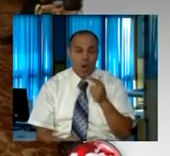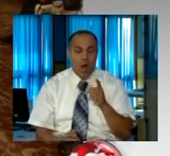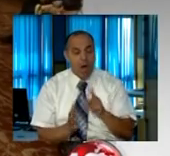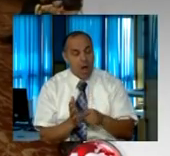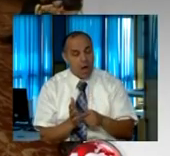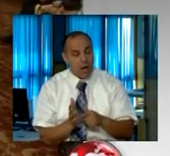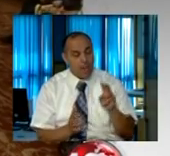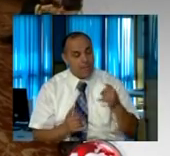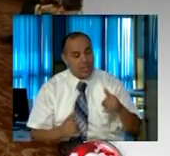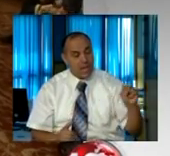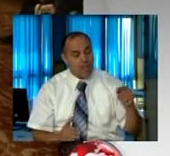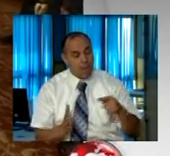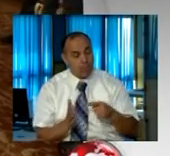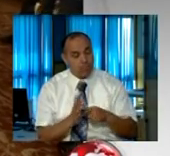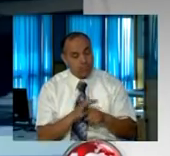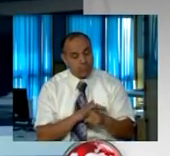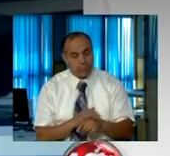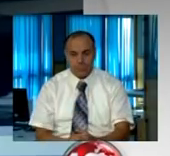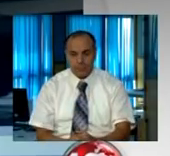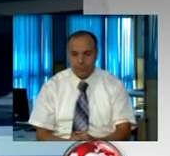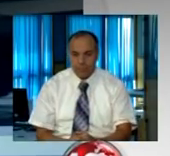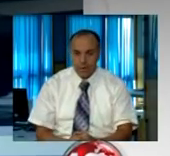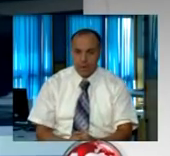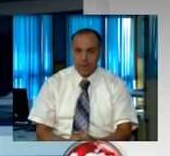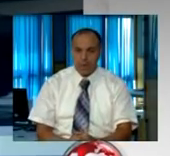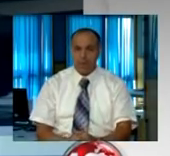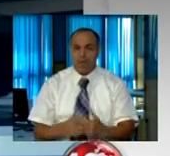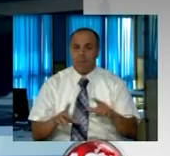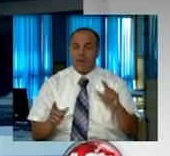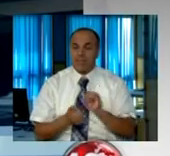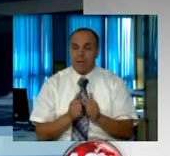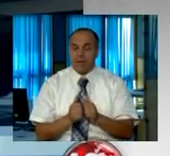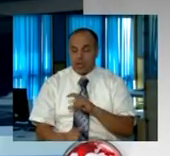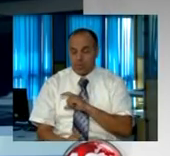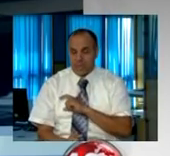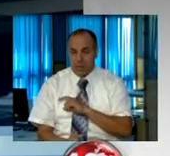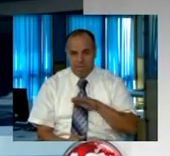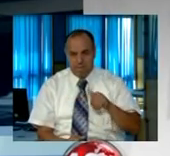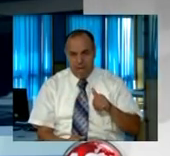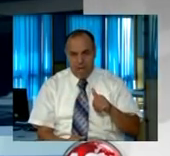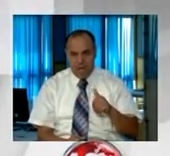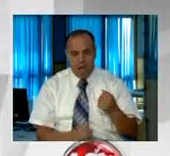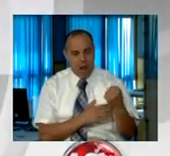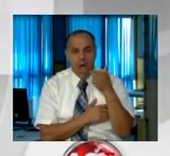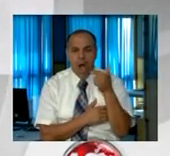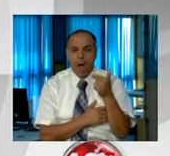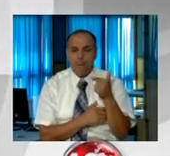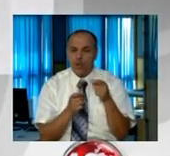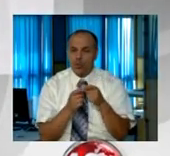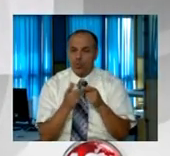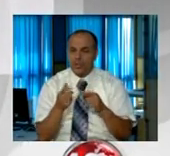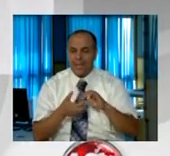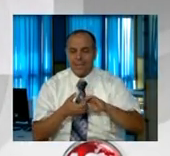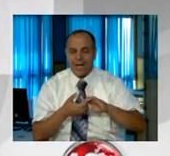قرار مجلس الأمن الدولي. في أخبار الرياضة، أنهى نجم الرياضي الساحلي حامل اللقب دور المجموعتين